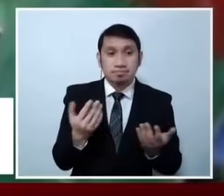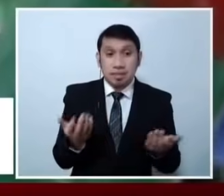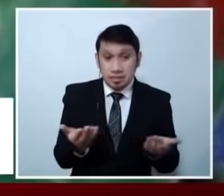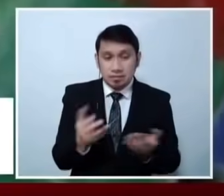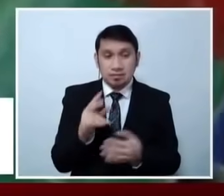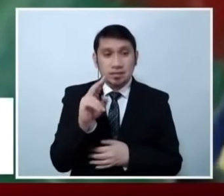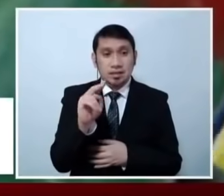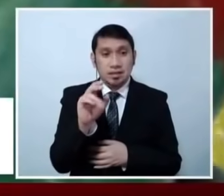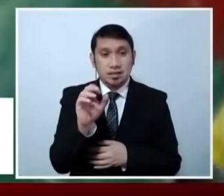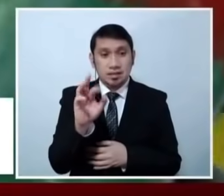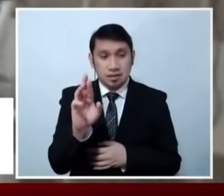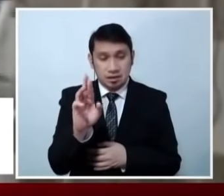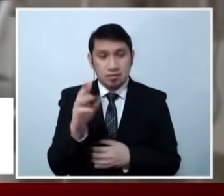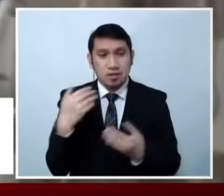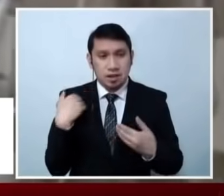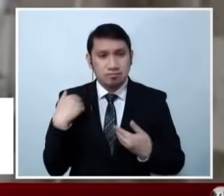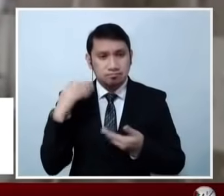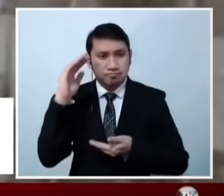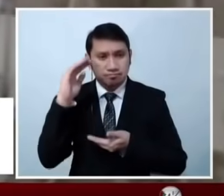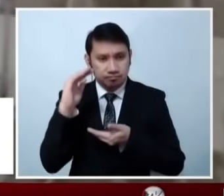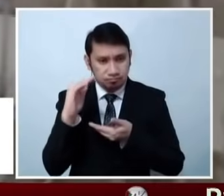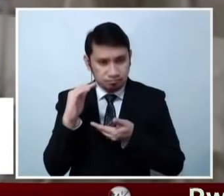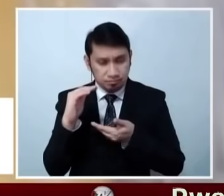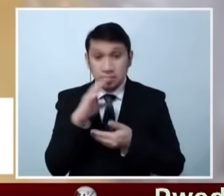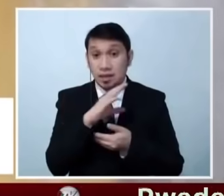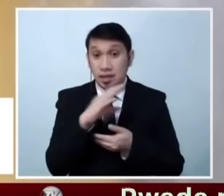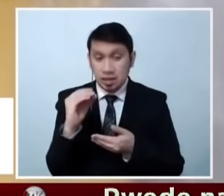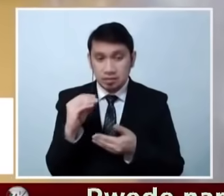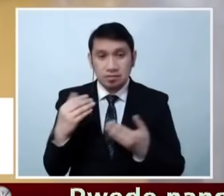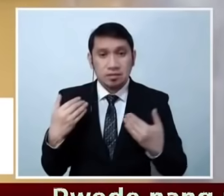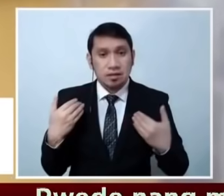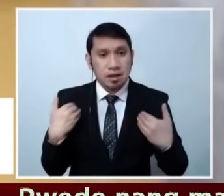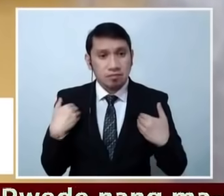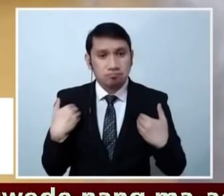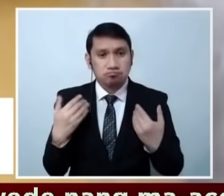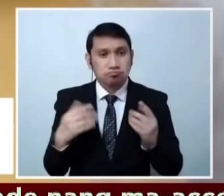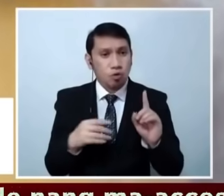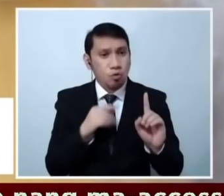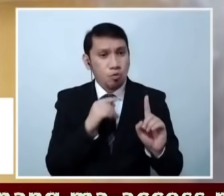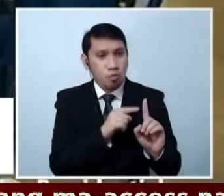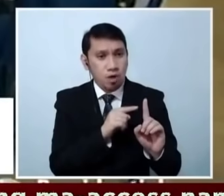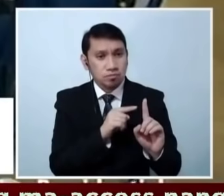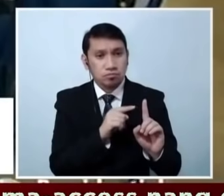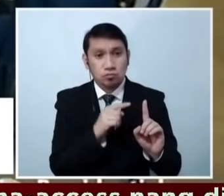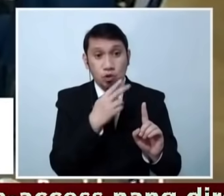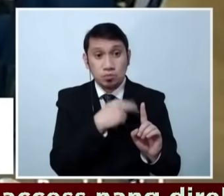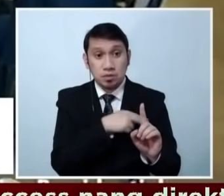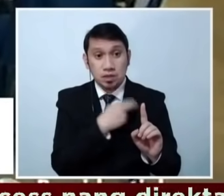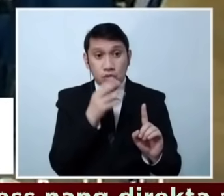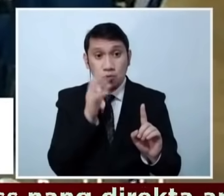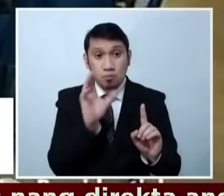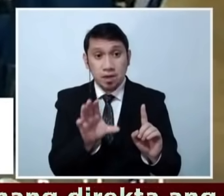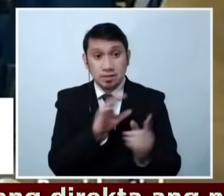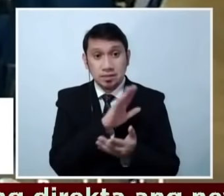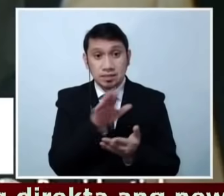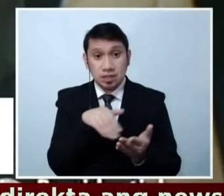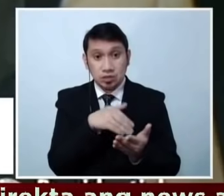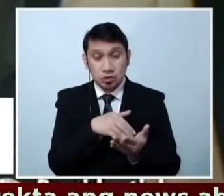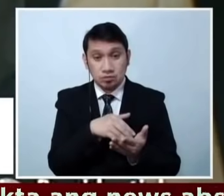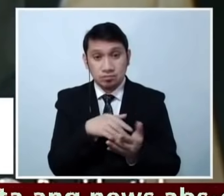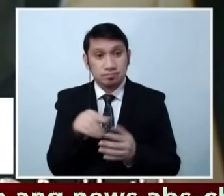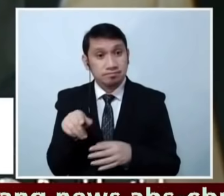ng bumababa ang mga kaso at naitatalang transaksyon ng One Hospital Command Center. Ayon naman sa Defense